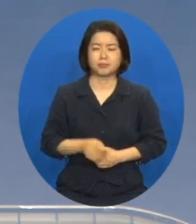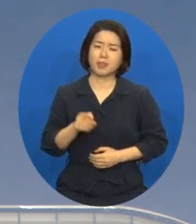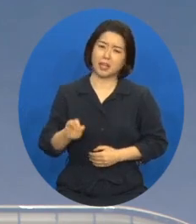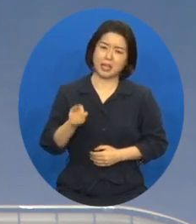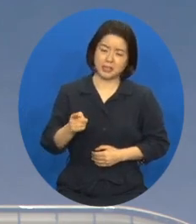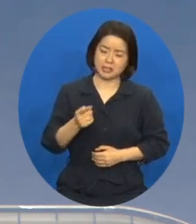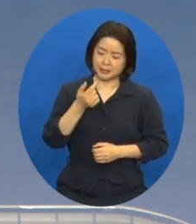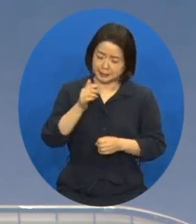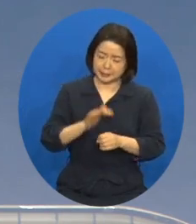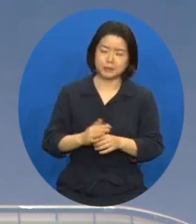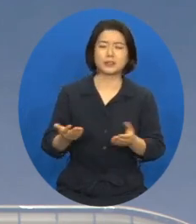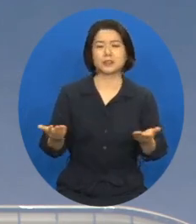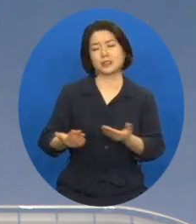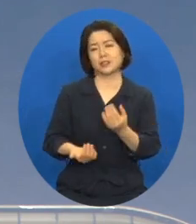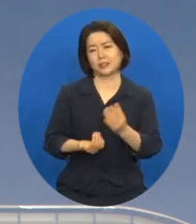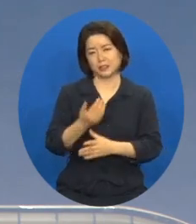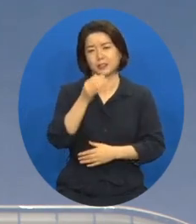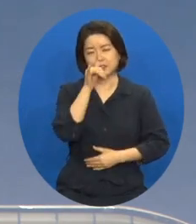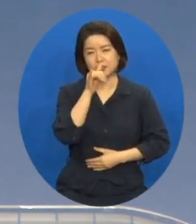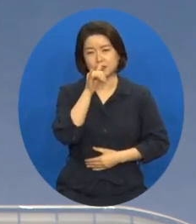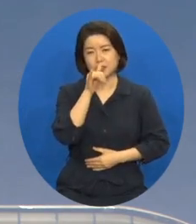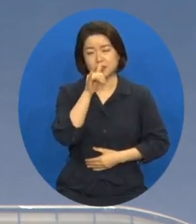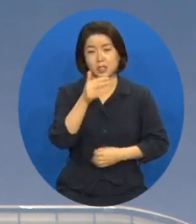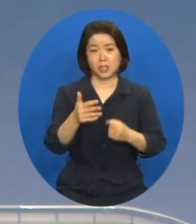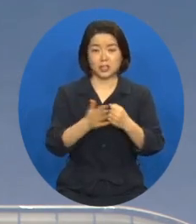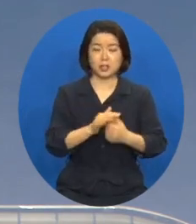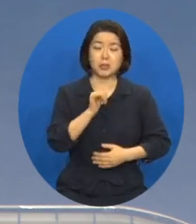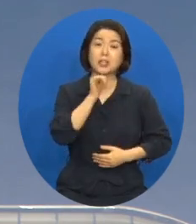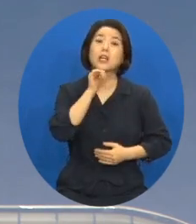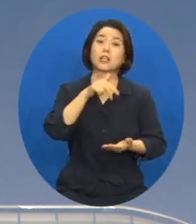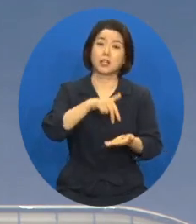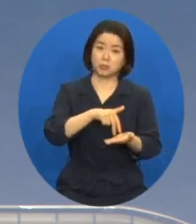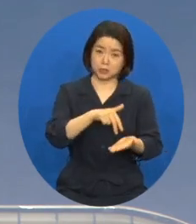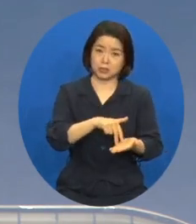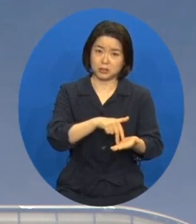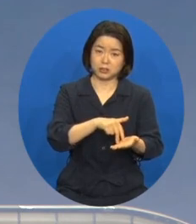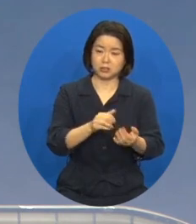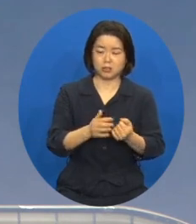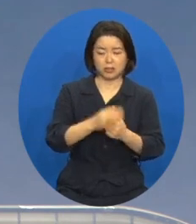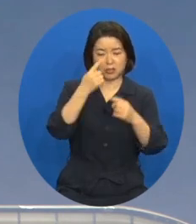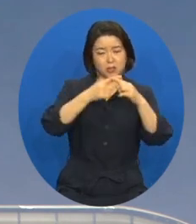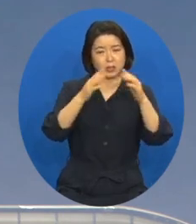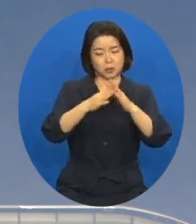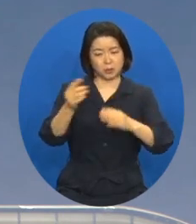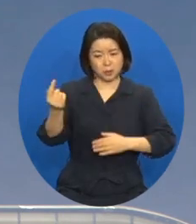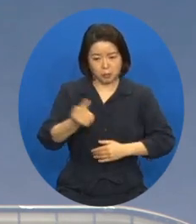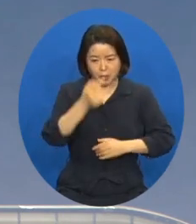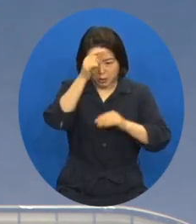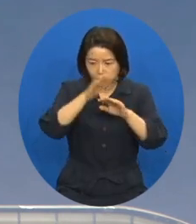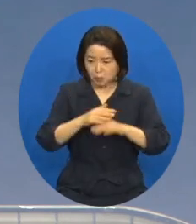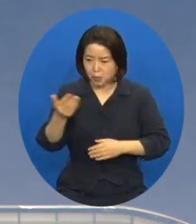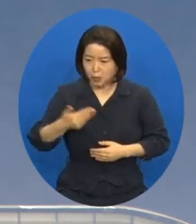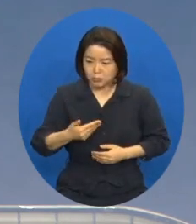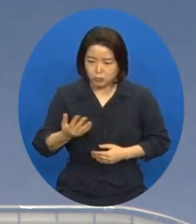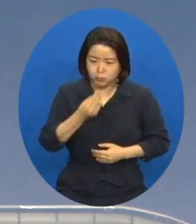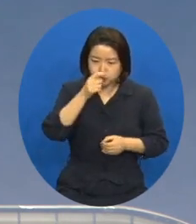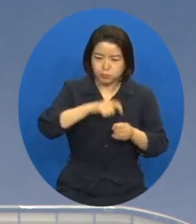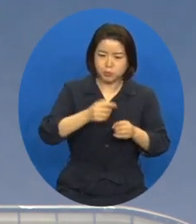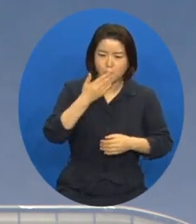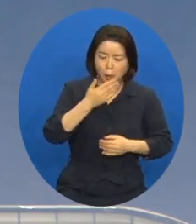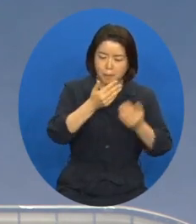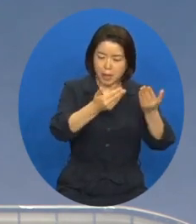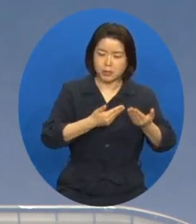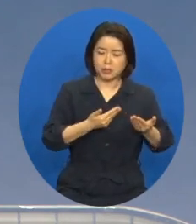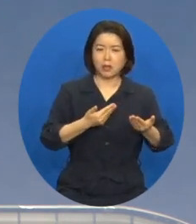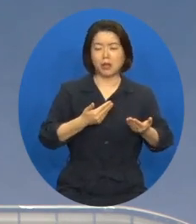이런 기가 막힌 일이 벌어진 거죠. 그러니 가난한 사람은 교회 예배드리러 와서 성찬 받을 때 마음이